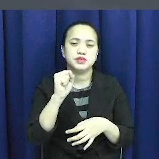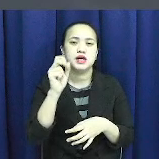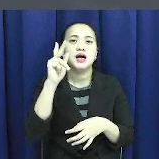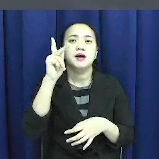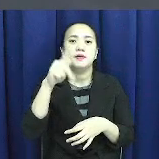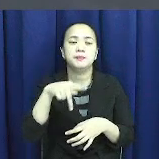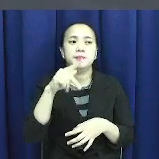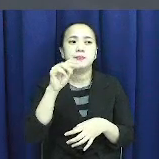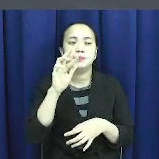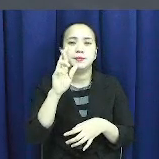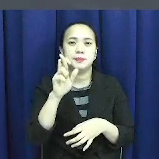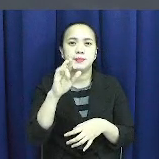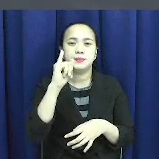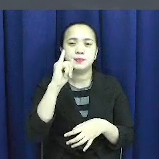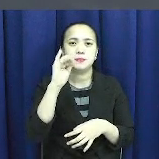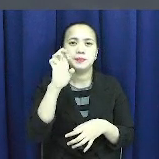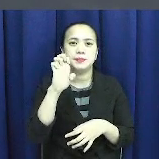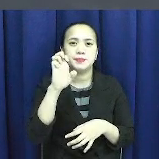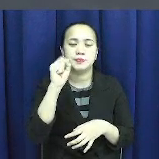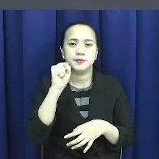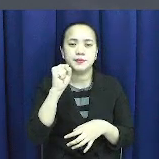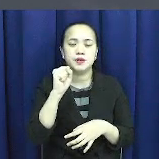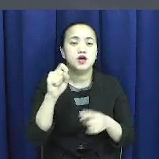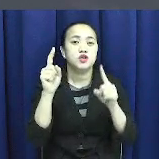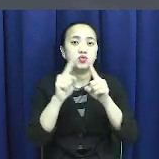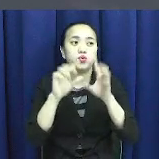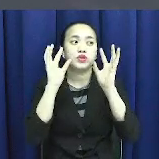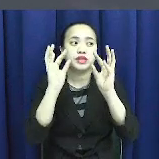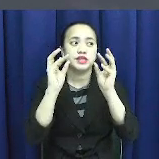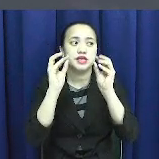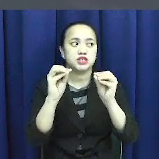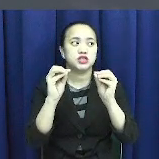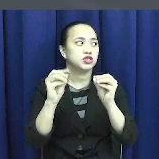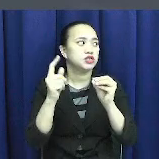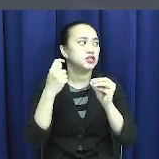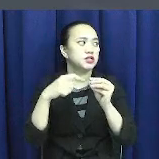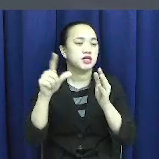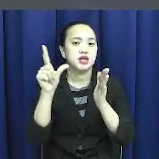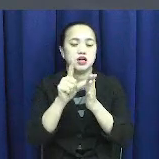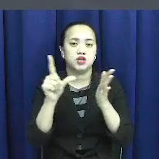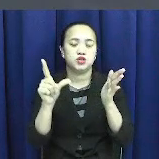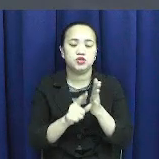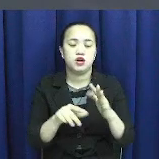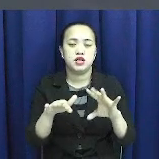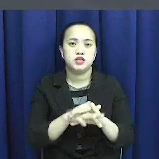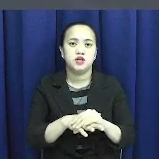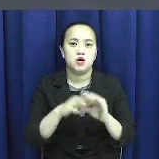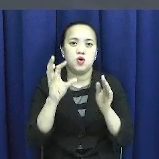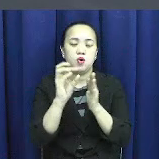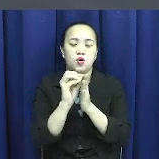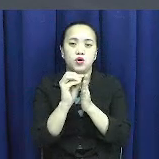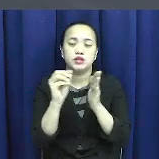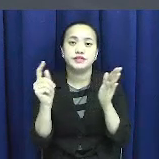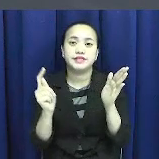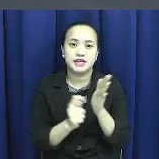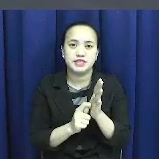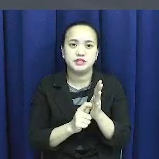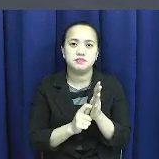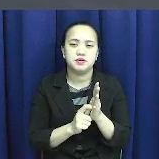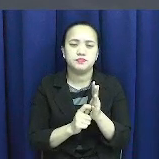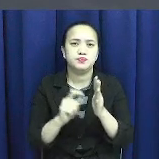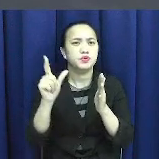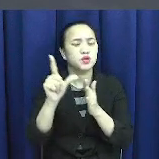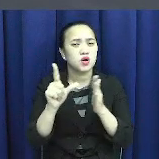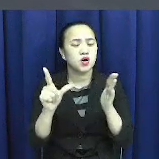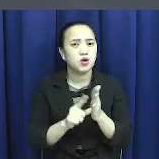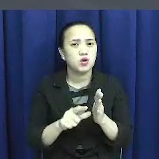being ordained by God to teach the law. In the Old Testament, yung tinutukoy po ditong law ay yun